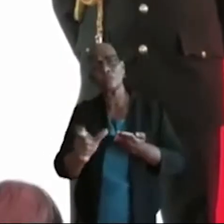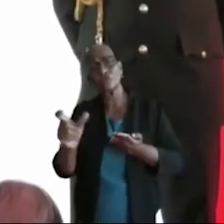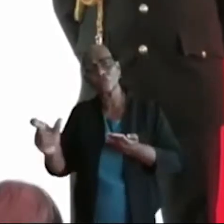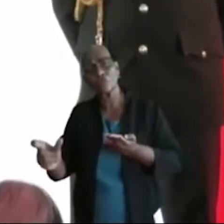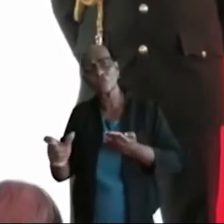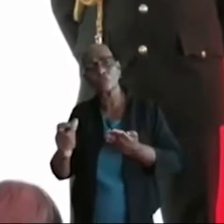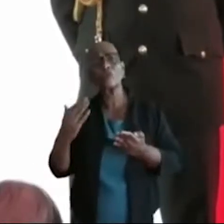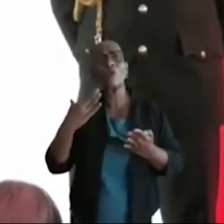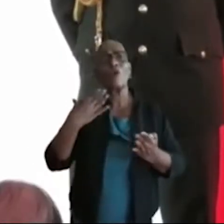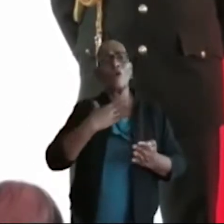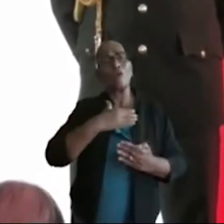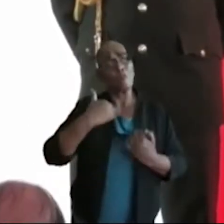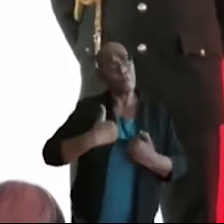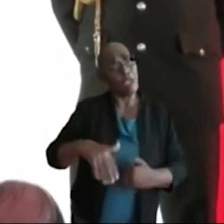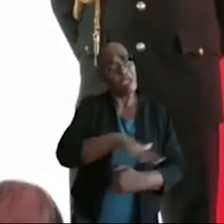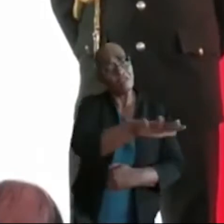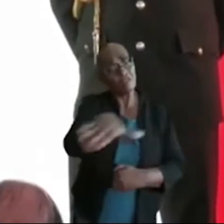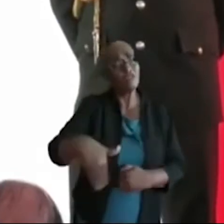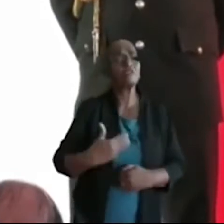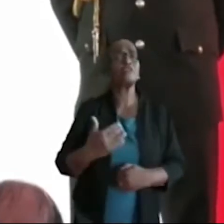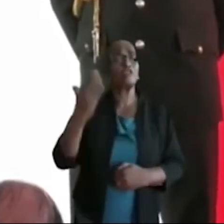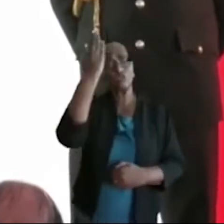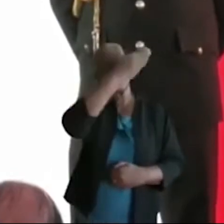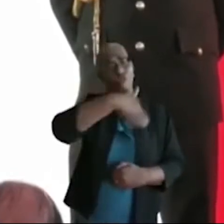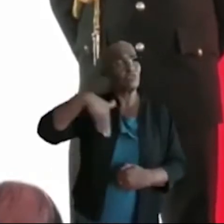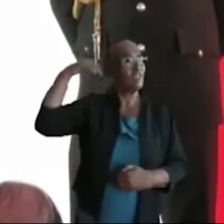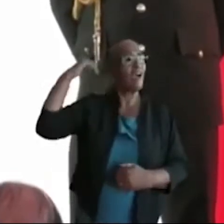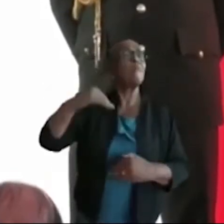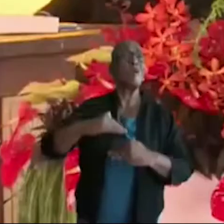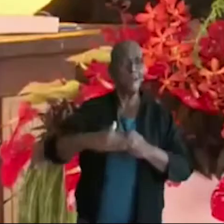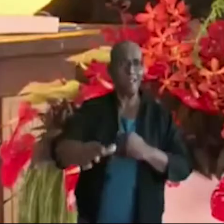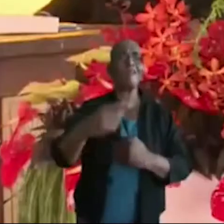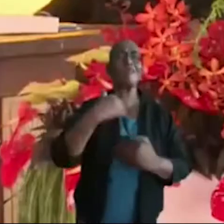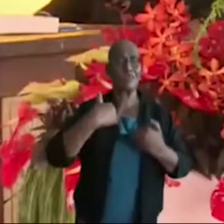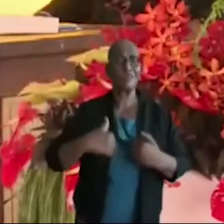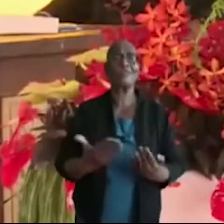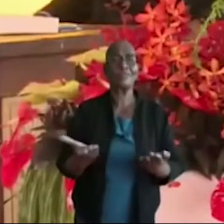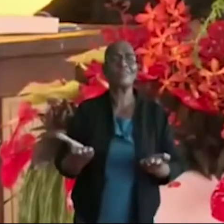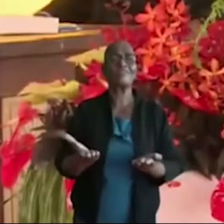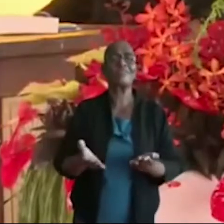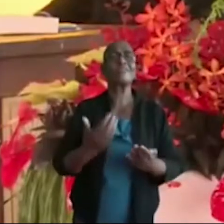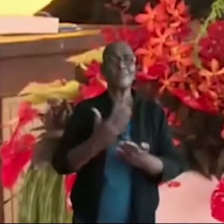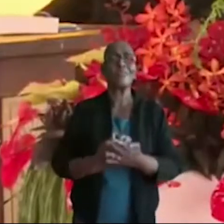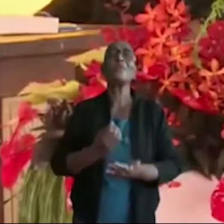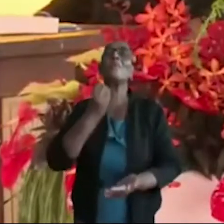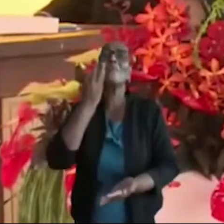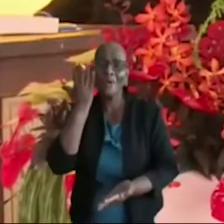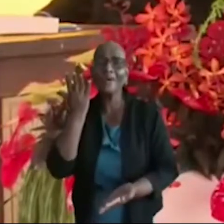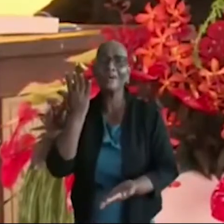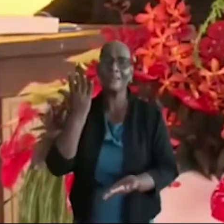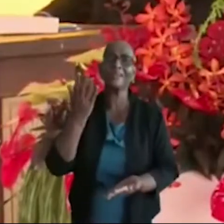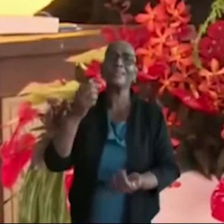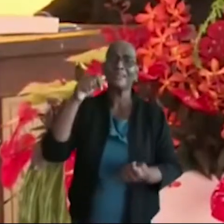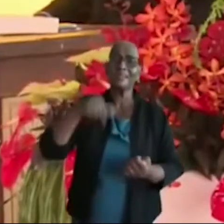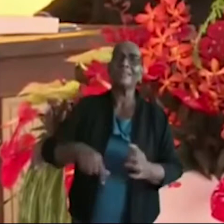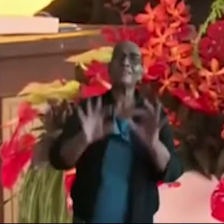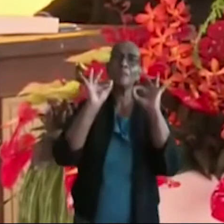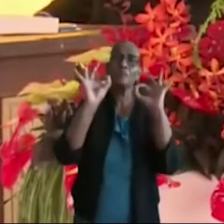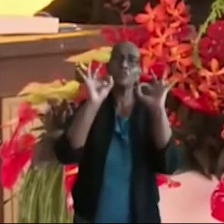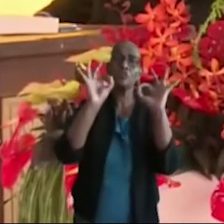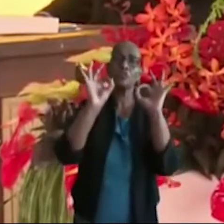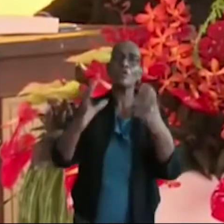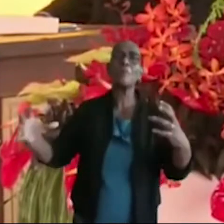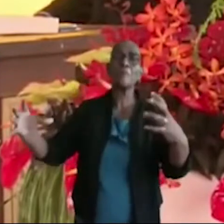Volk van Suriname, landgenoten, goedemorgen. Graag wil ik deze bijzondere